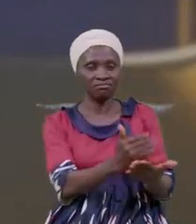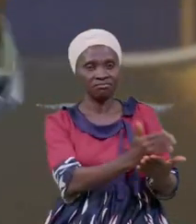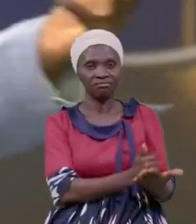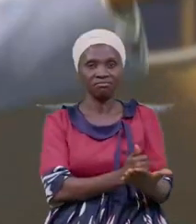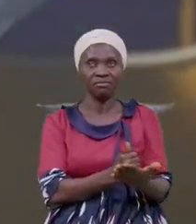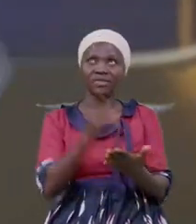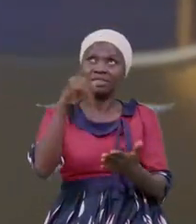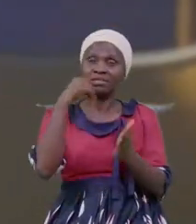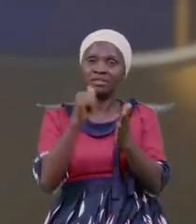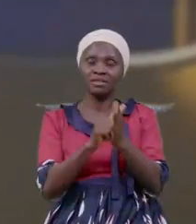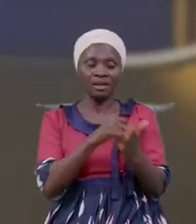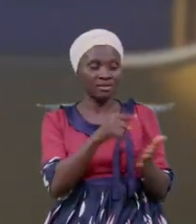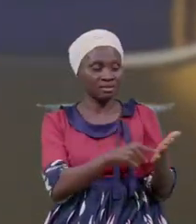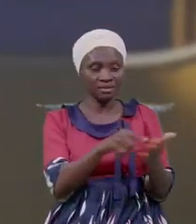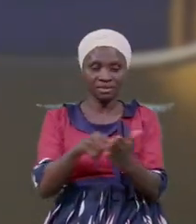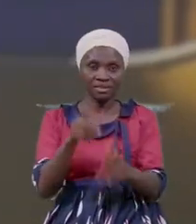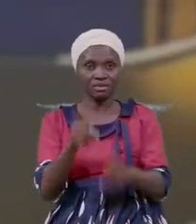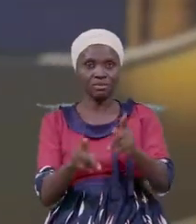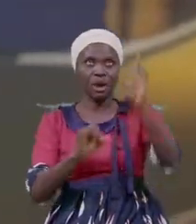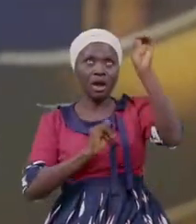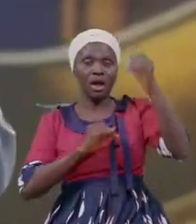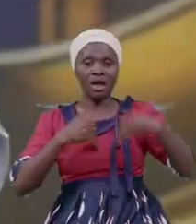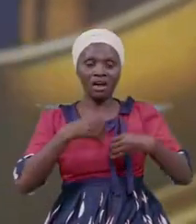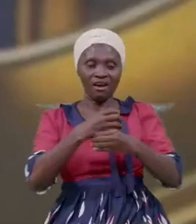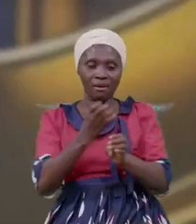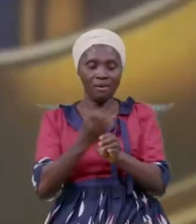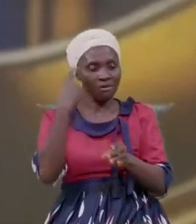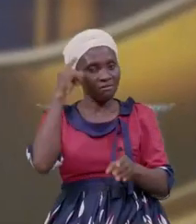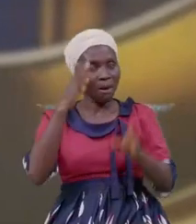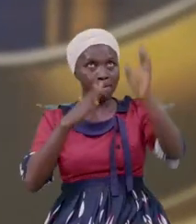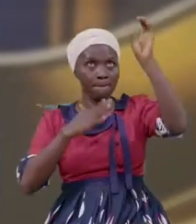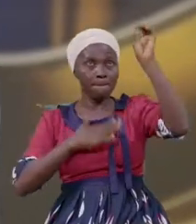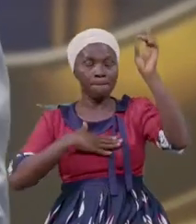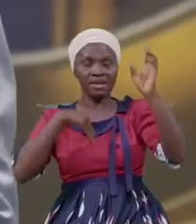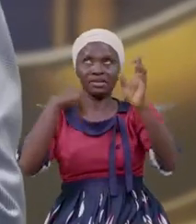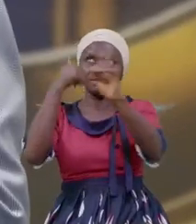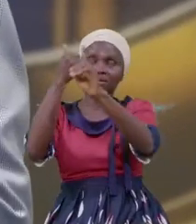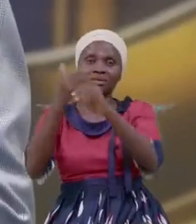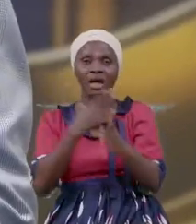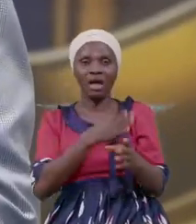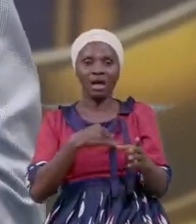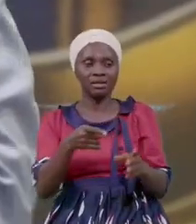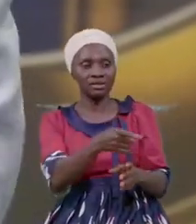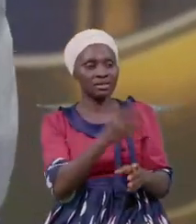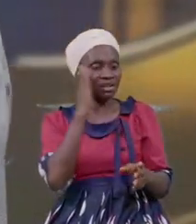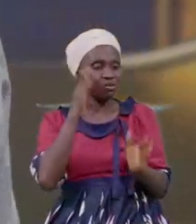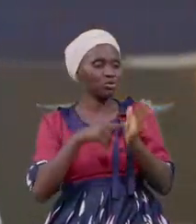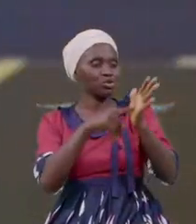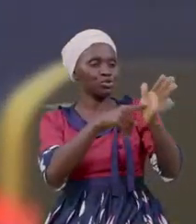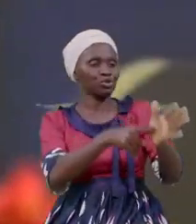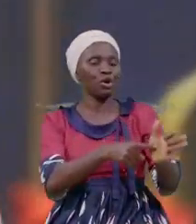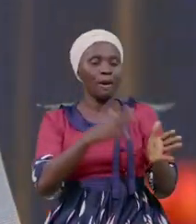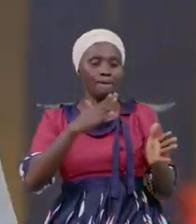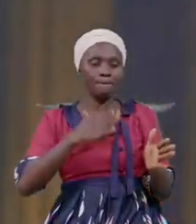peuple que je me suis formé pour moi-même il publiera mes louanges